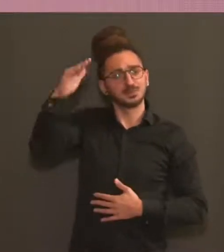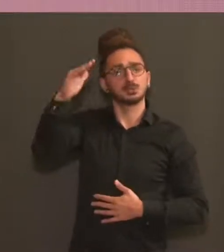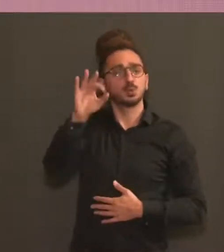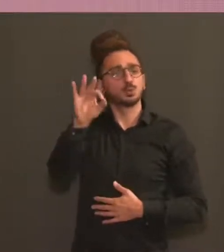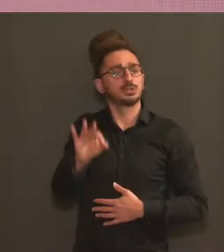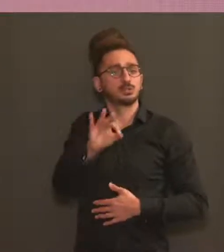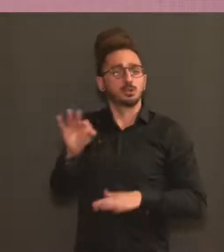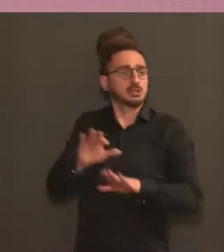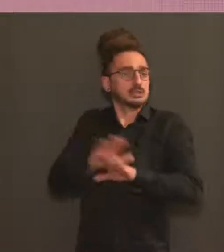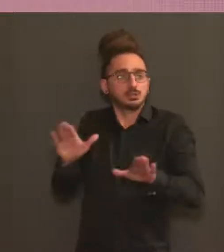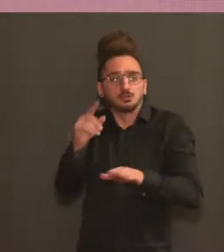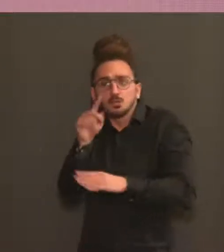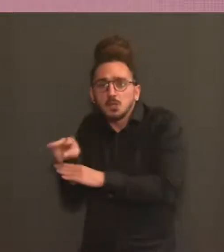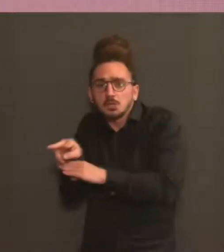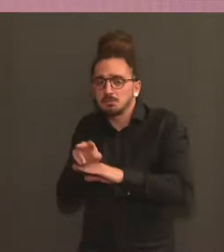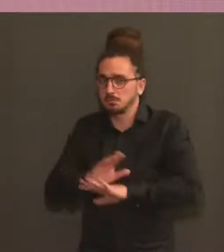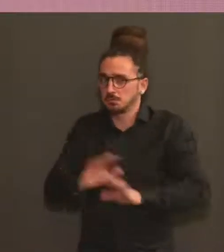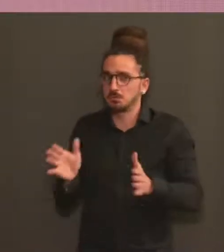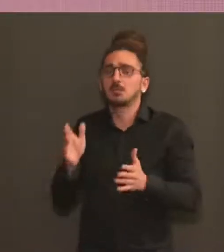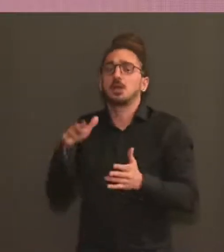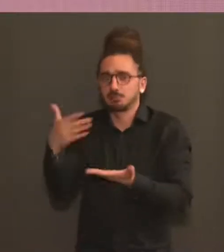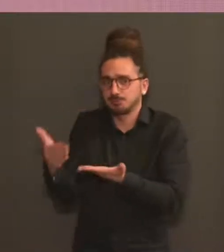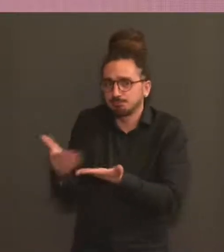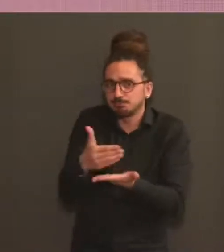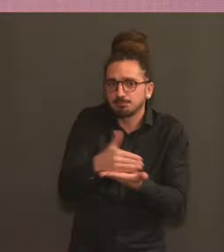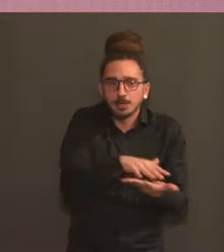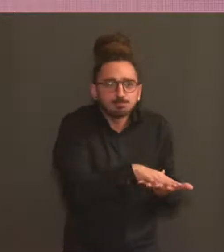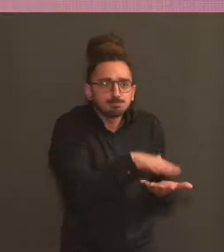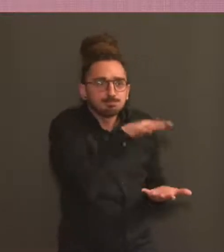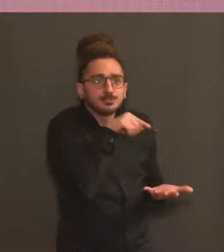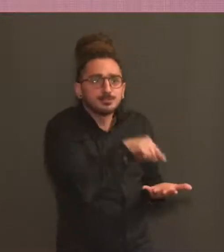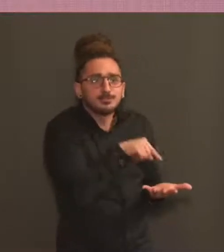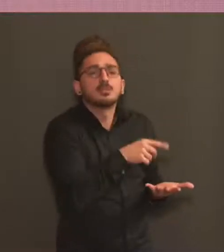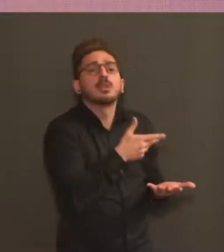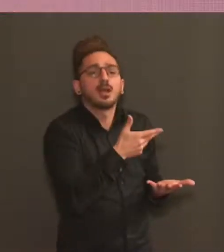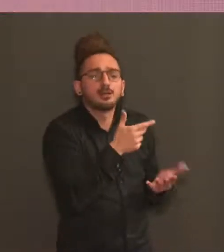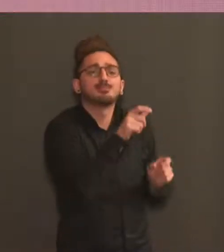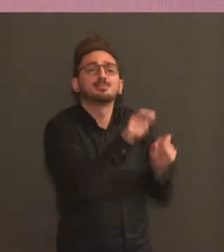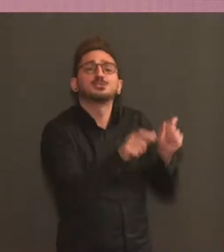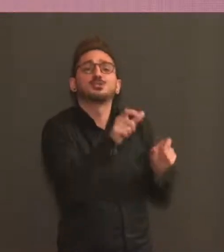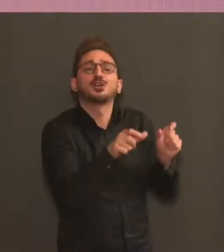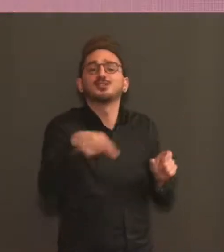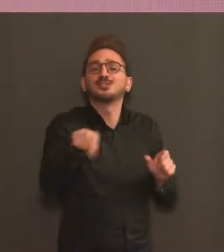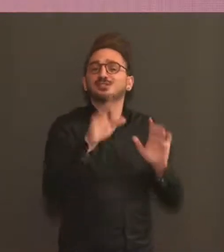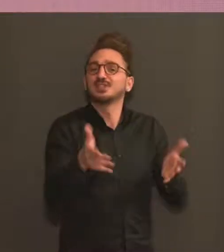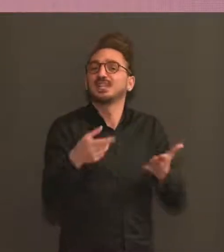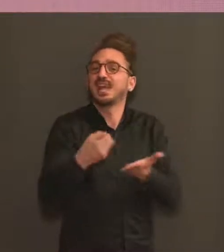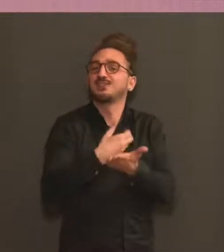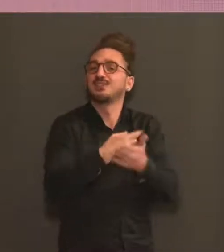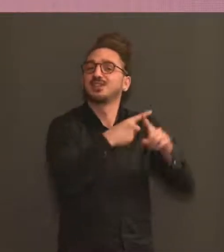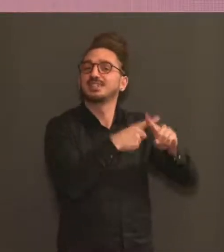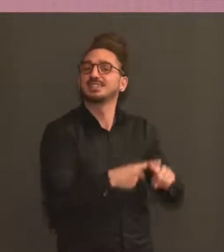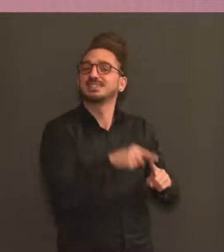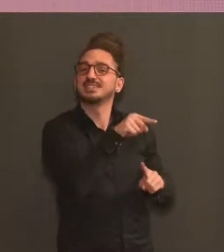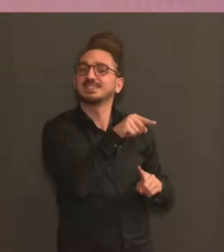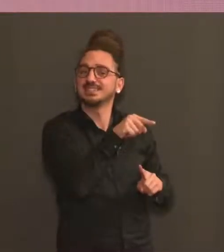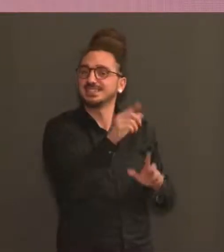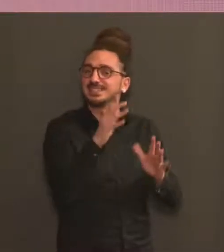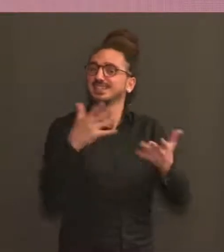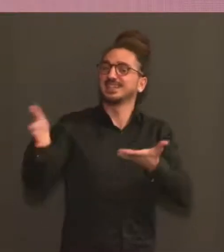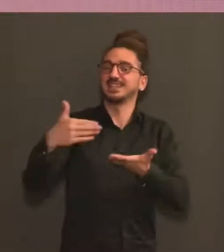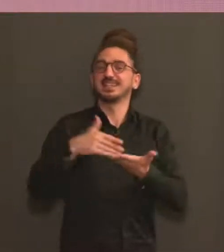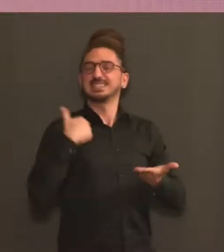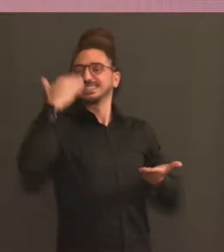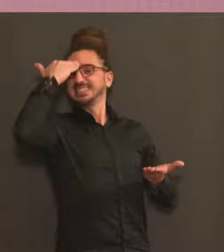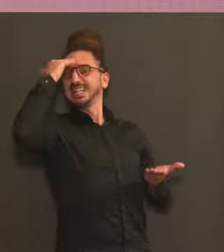de certains citoyens, mais bien d'établir une liste des personnes qui devraient prioritairement